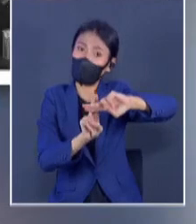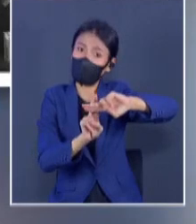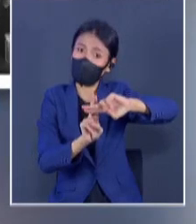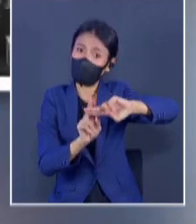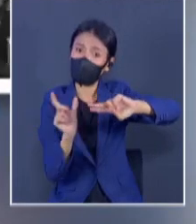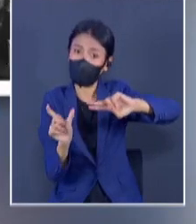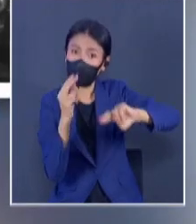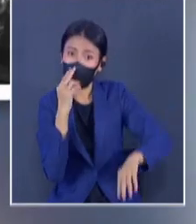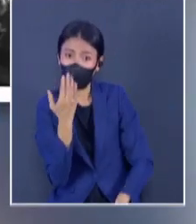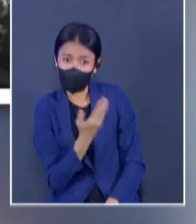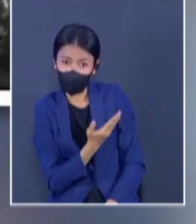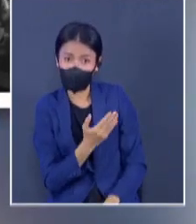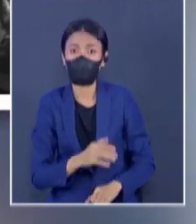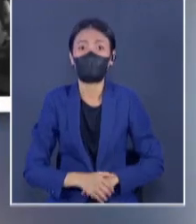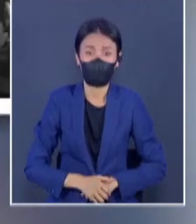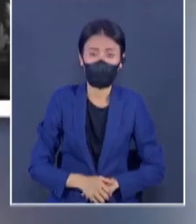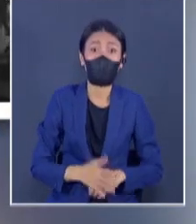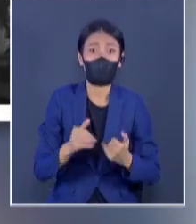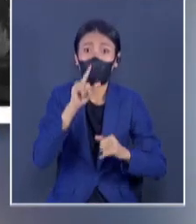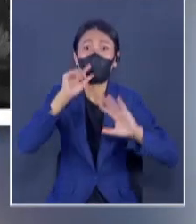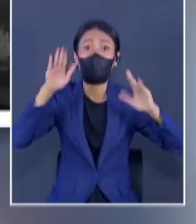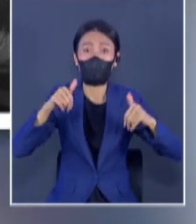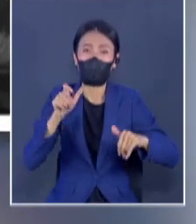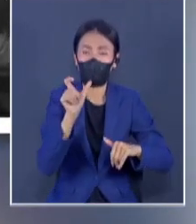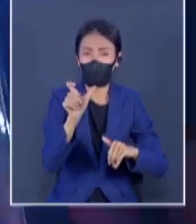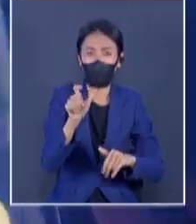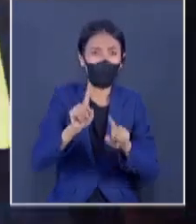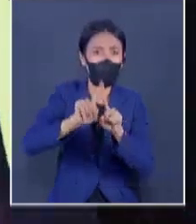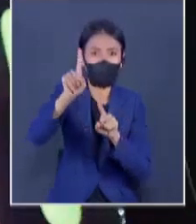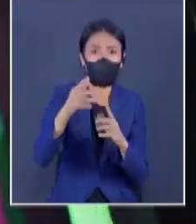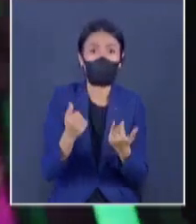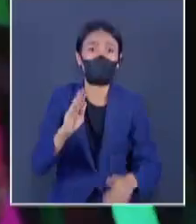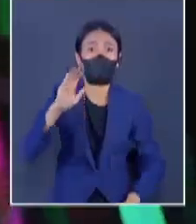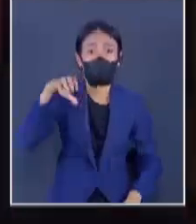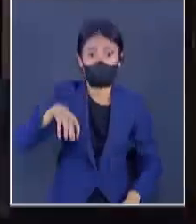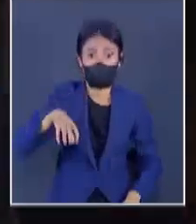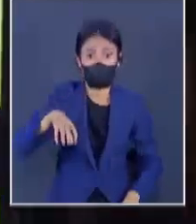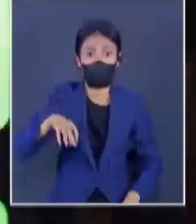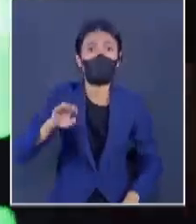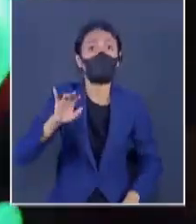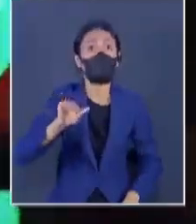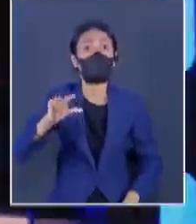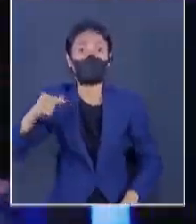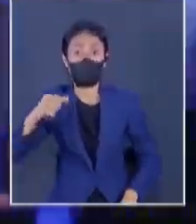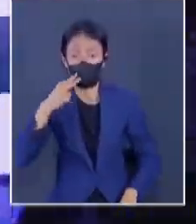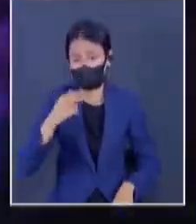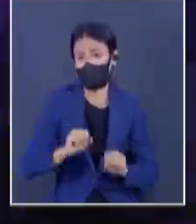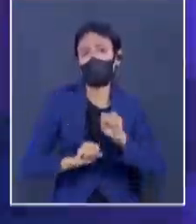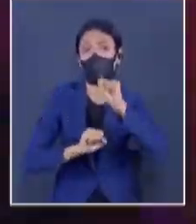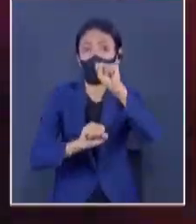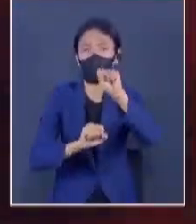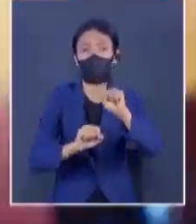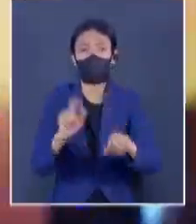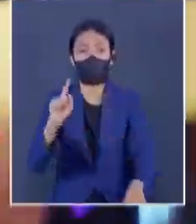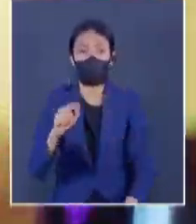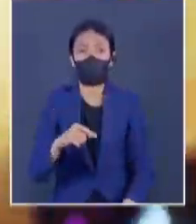รนด์อันดับหนึ่ง Twitter เลยนะคะหลังต้นสังกัด YG Entertainment ออกแถลงการยืนยันว่าลิซ่าแบล็คพิงค์ตรวจพบว่า